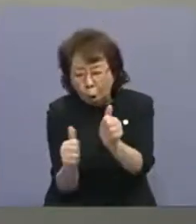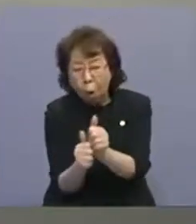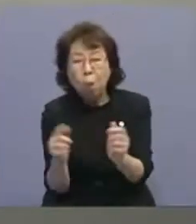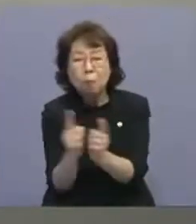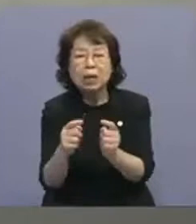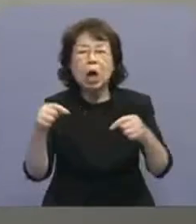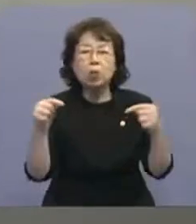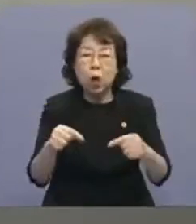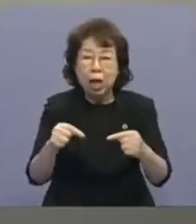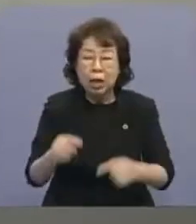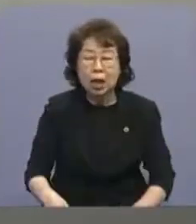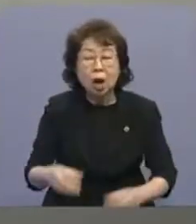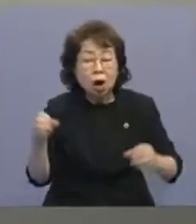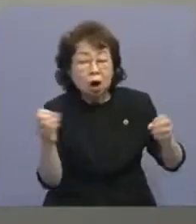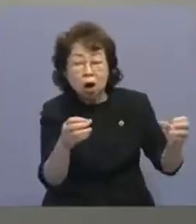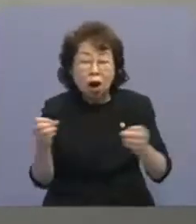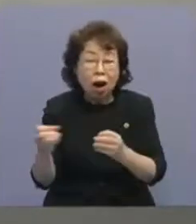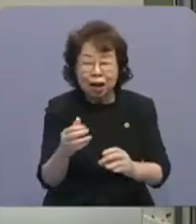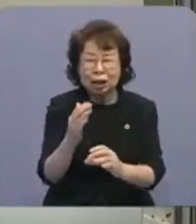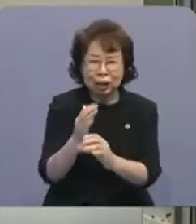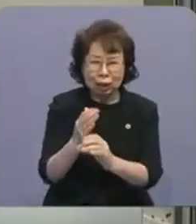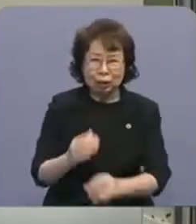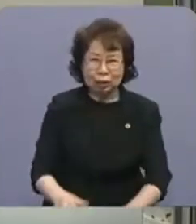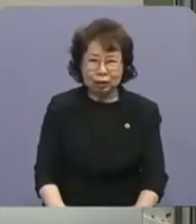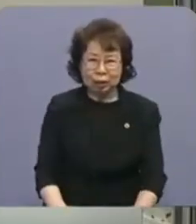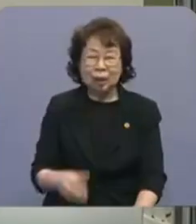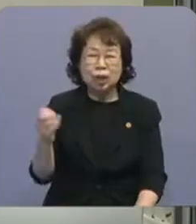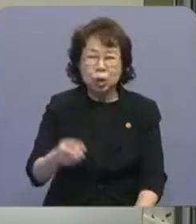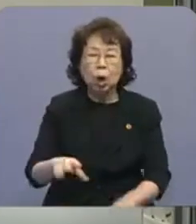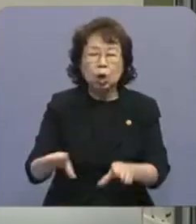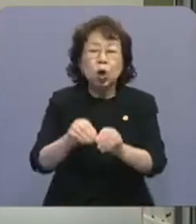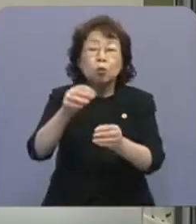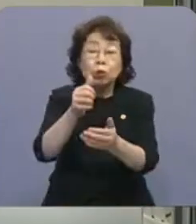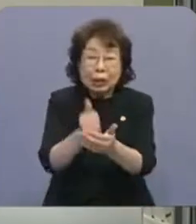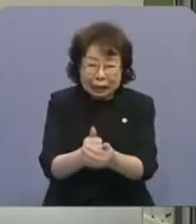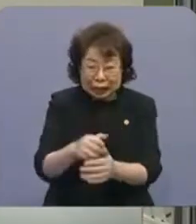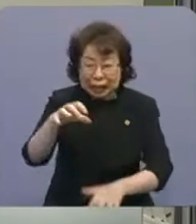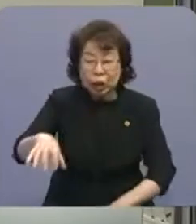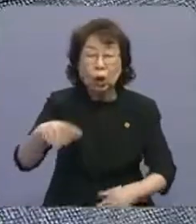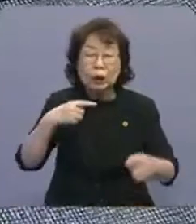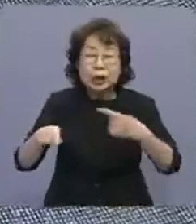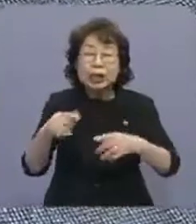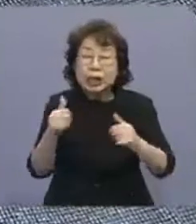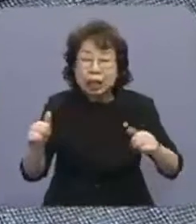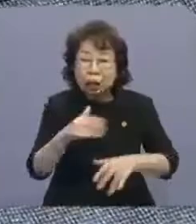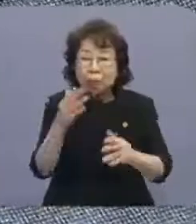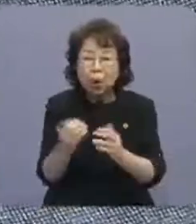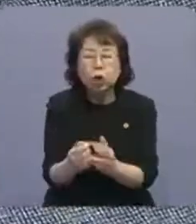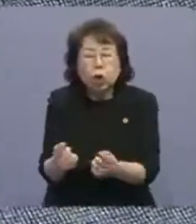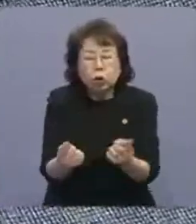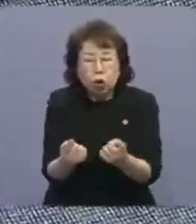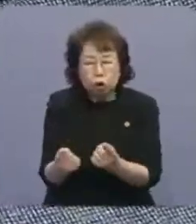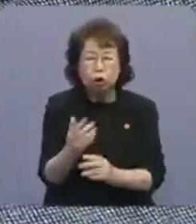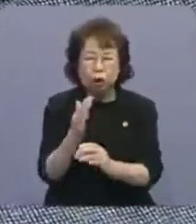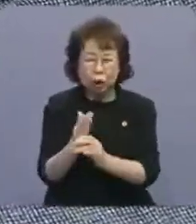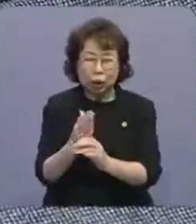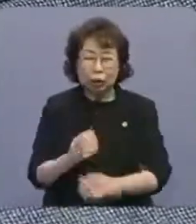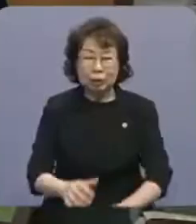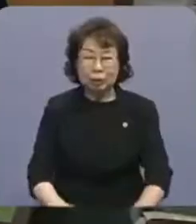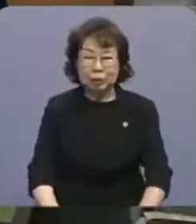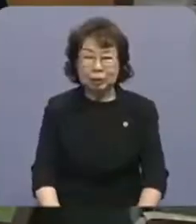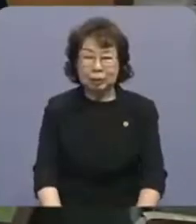회의를 열고 의견 수렴에 나섰습니다. 또 국무총리실과 지역정치권에서도 조율하겠다는 입장을